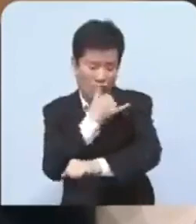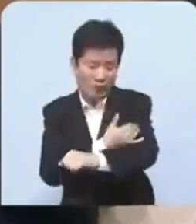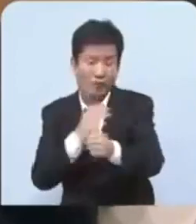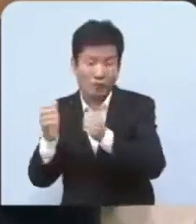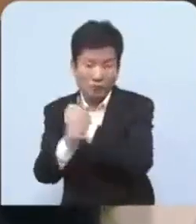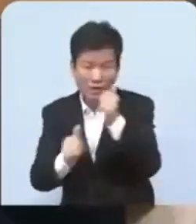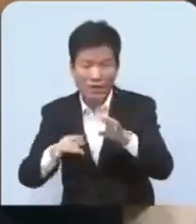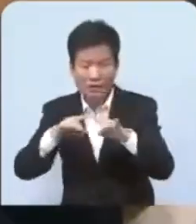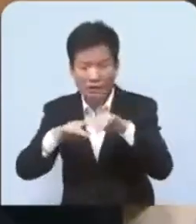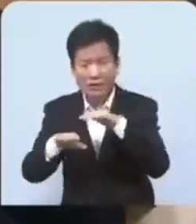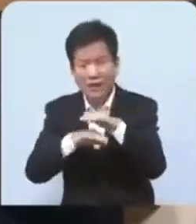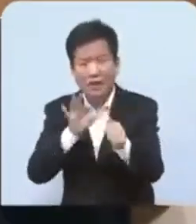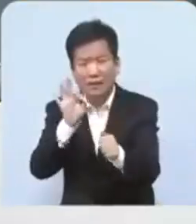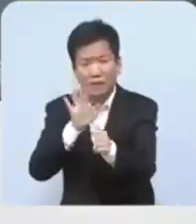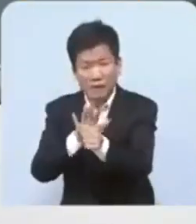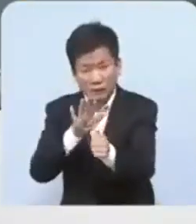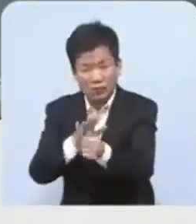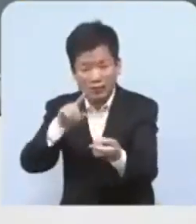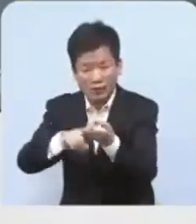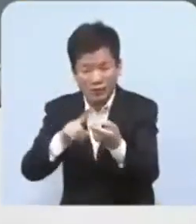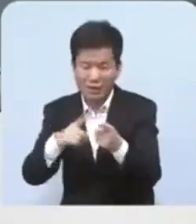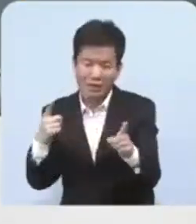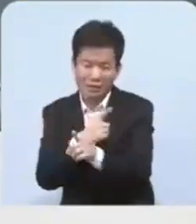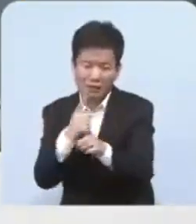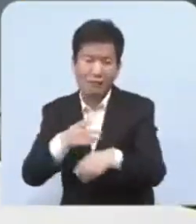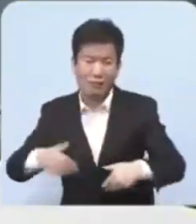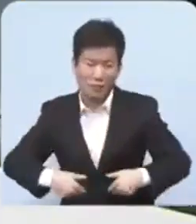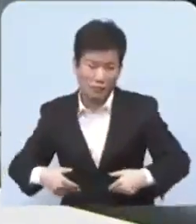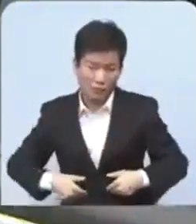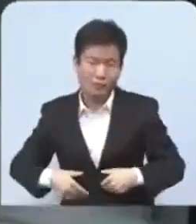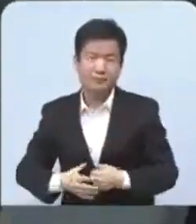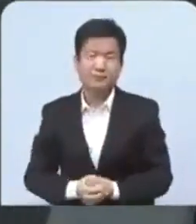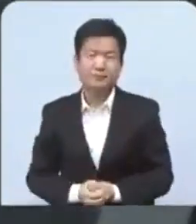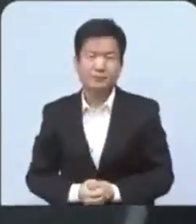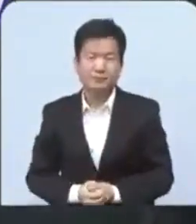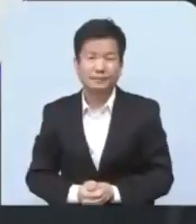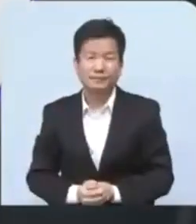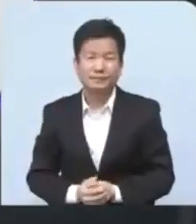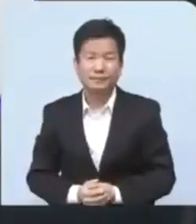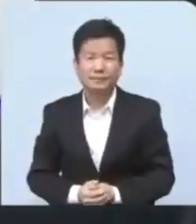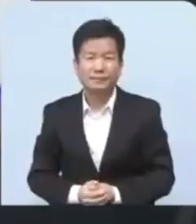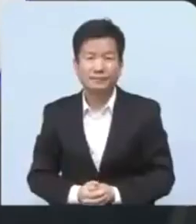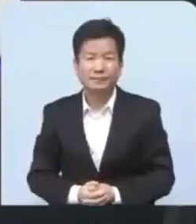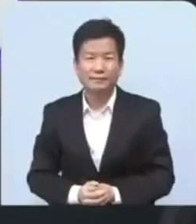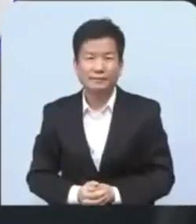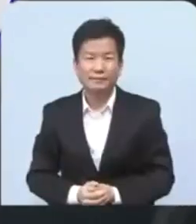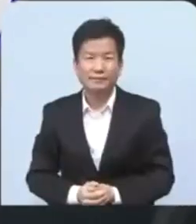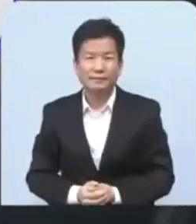국민권익위원회는 전기차 보조금 제도 정비를 권고했습니다. KBS 뉴스 진희정입니다.